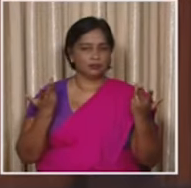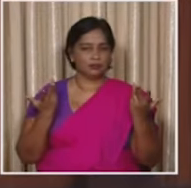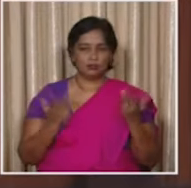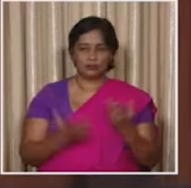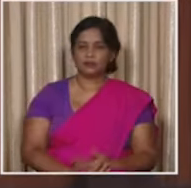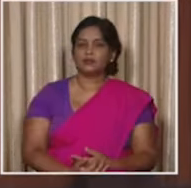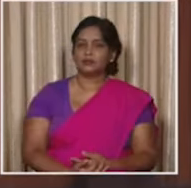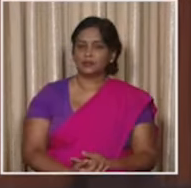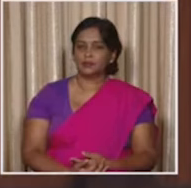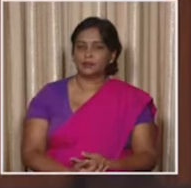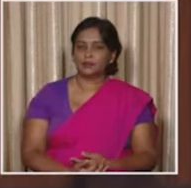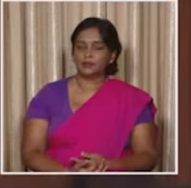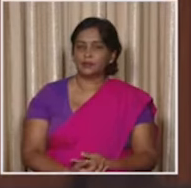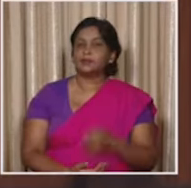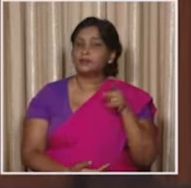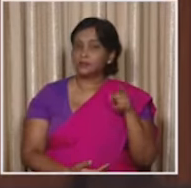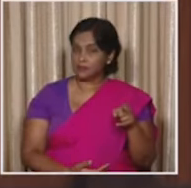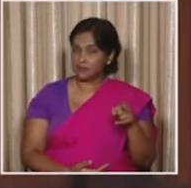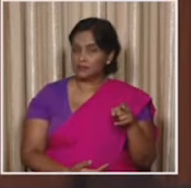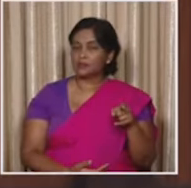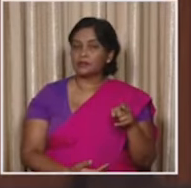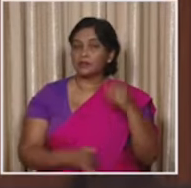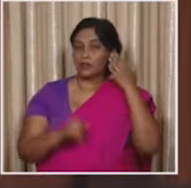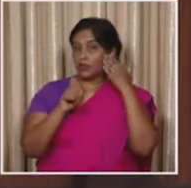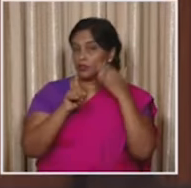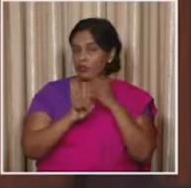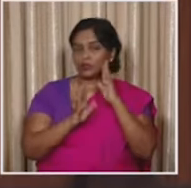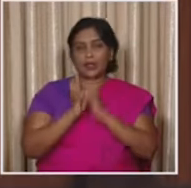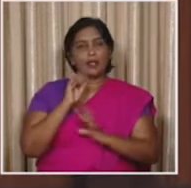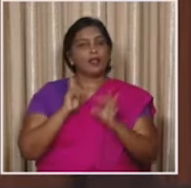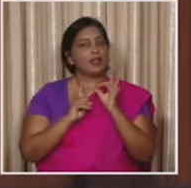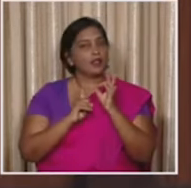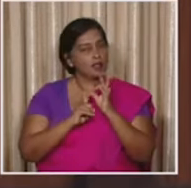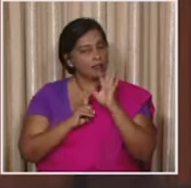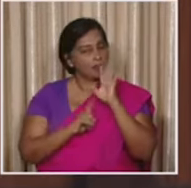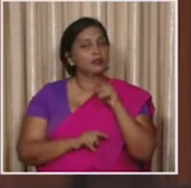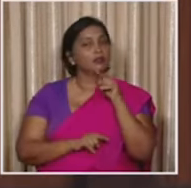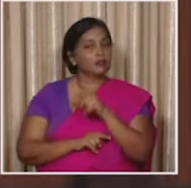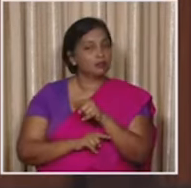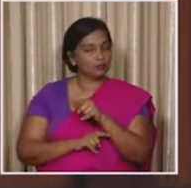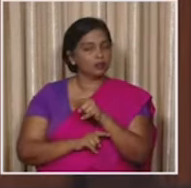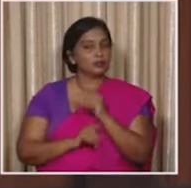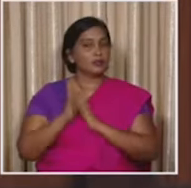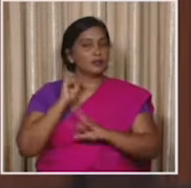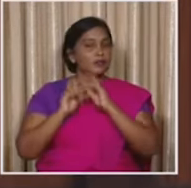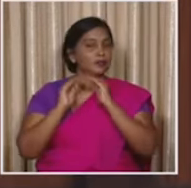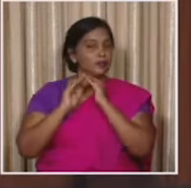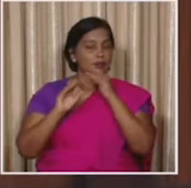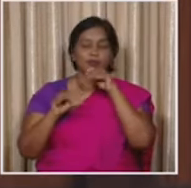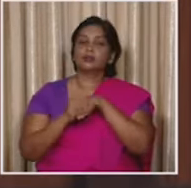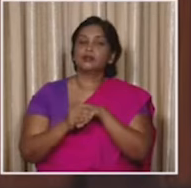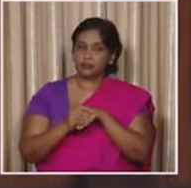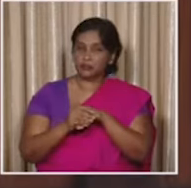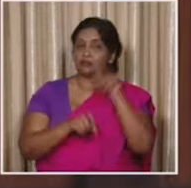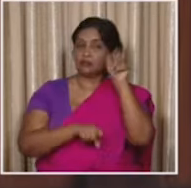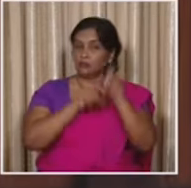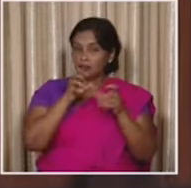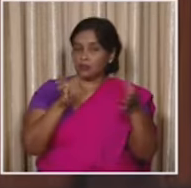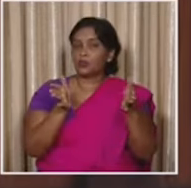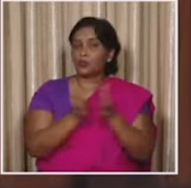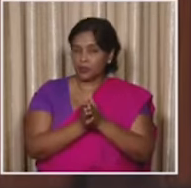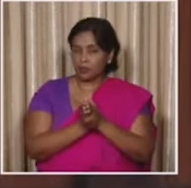இந்த அமைச்சரும் சரி, அமைச்சரோட இயங்கி செயல்படும் அரசாங்கத்துடைய பிரதிநிதிகளும் சரி, இதுவரைக்கும் இந்த பிரச்சனைக்கு ஒரு முழுமையான ஒரு தீர்வு ஒன்றை முன்வைக்கல.